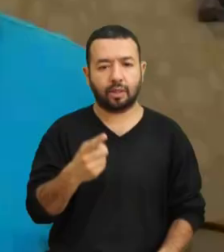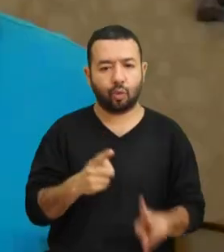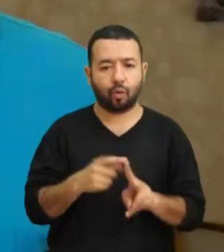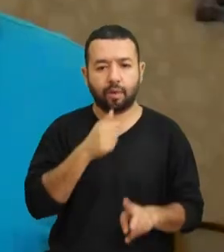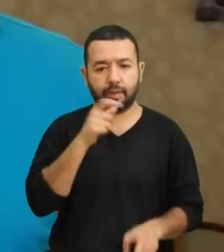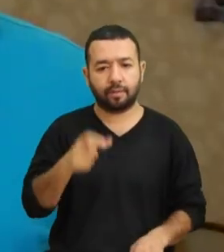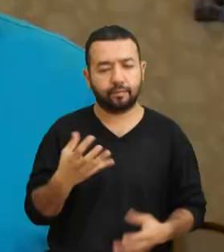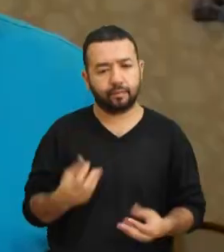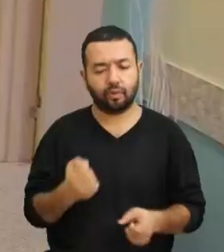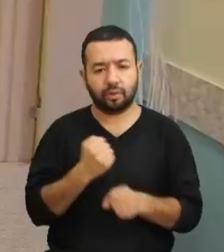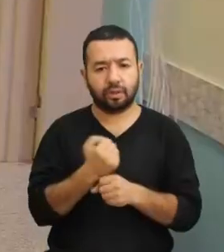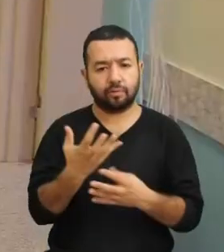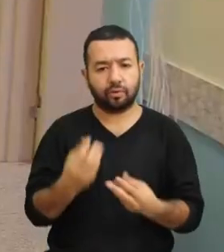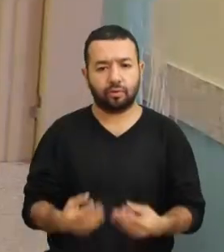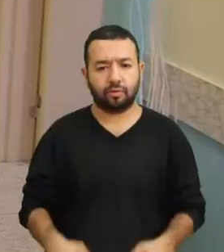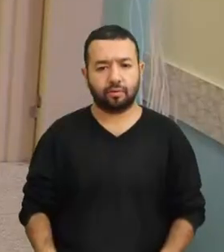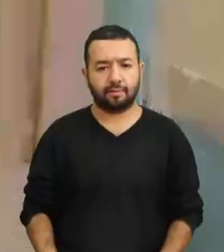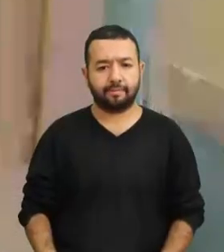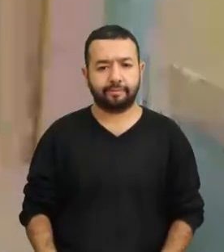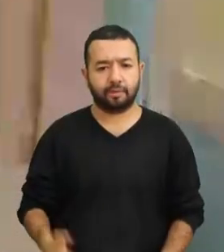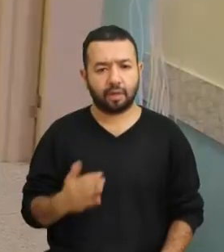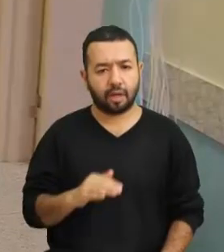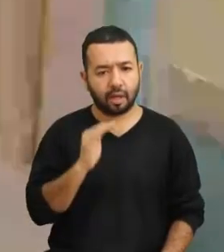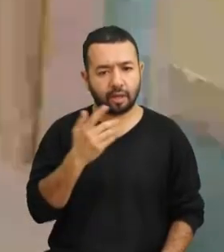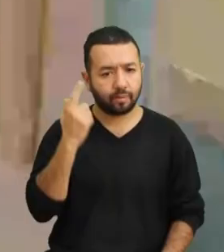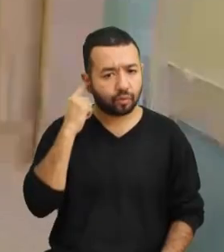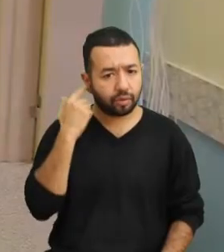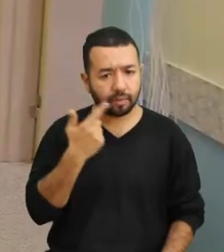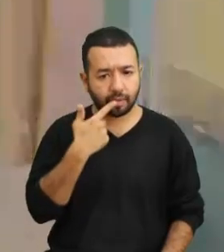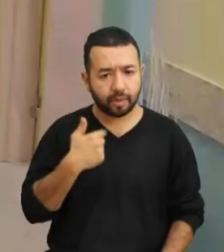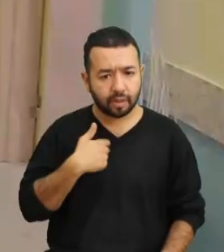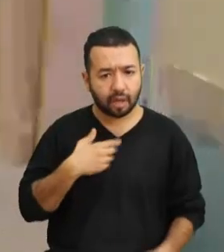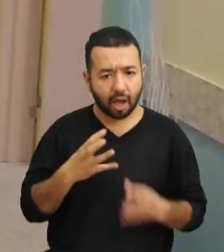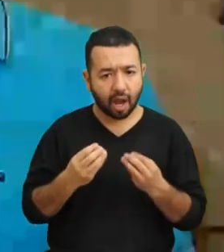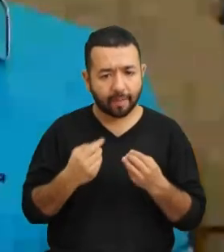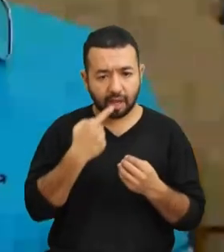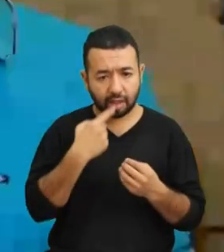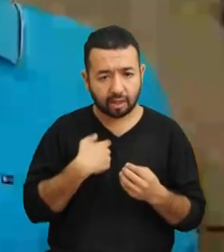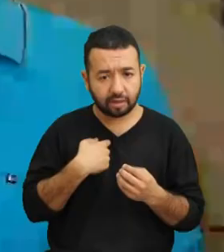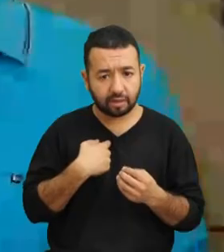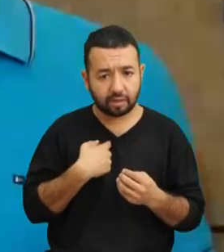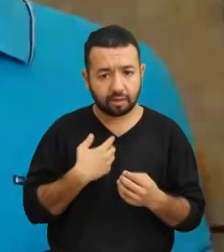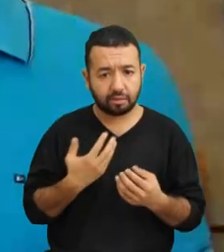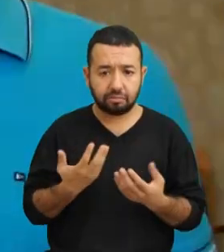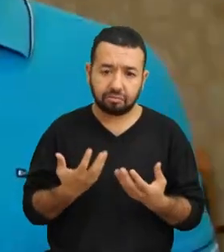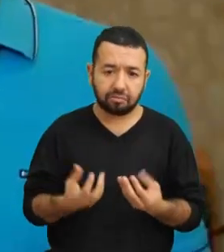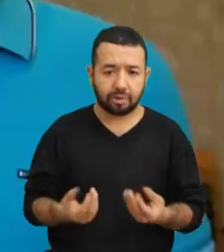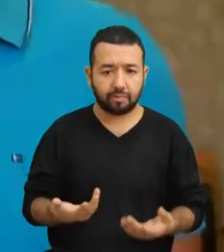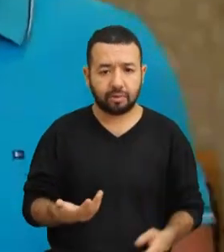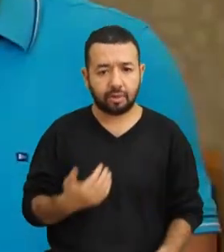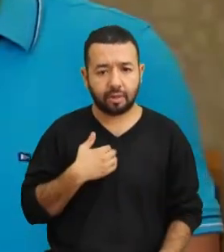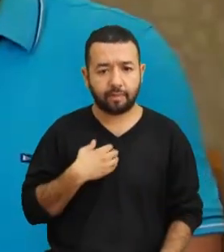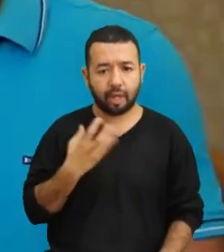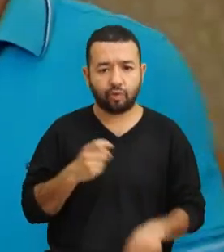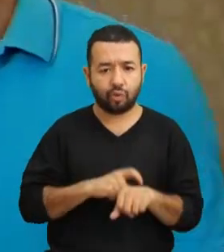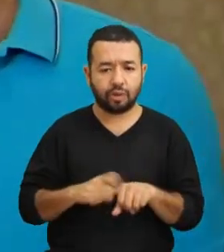Bey. Peki, geçmiş olsun. Hayatım, duydu mu? Bize resmen kalabalık dedi. Gayet normal bir tane. Bana